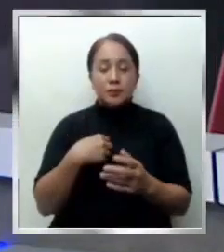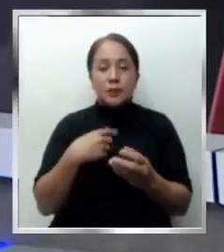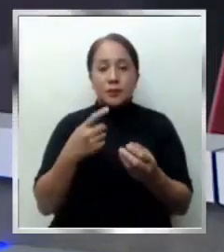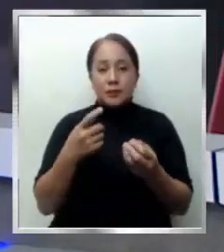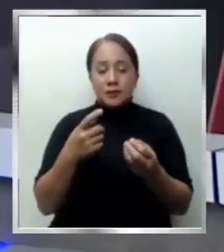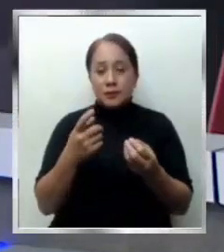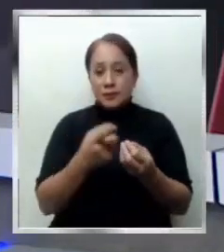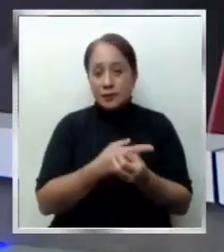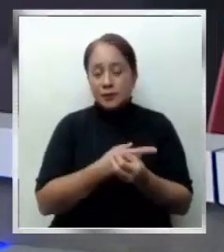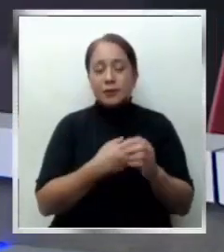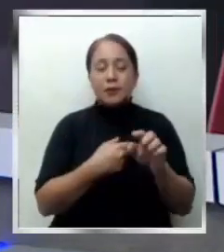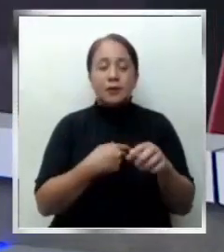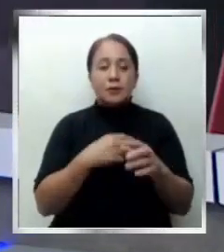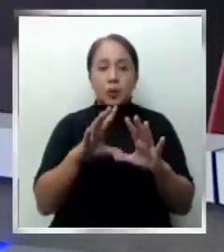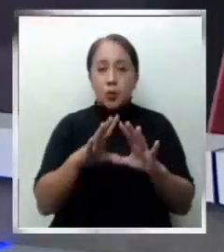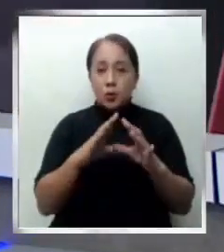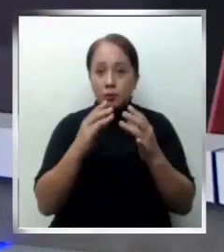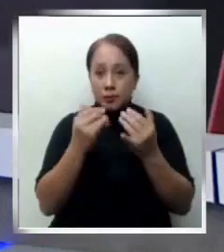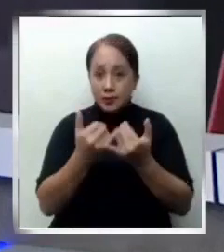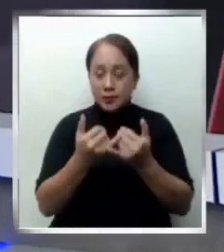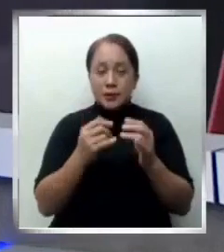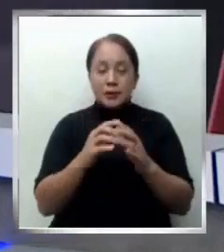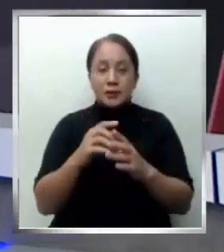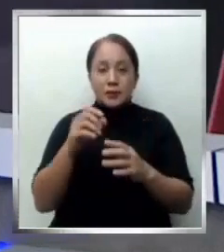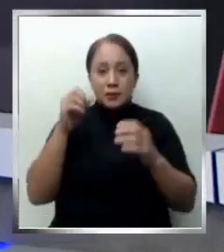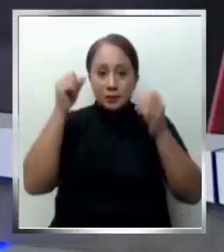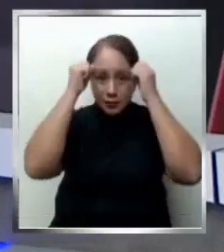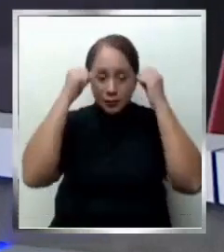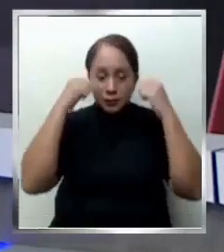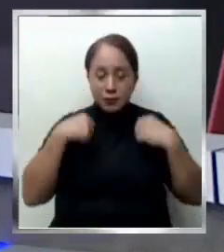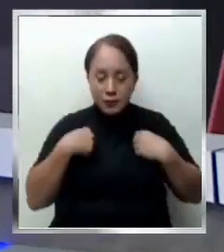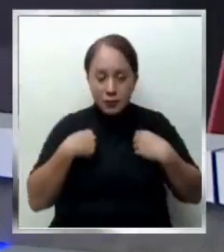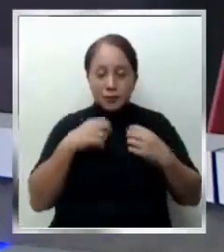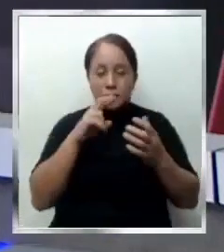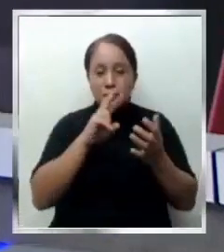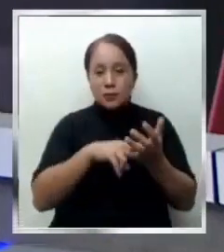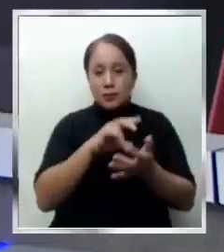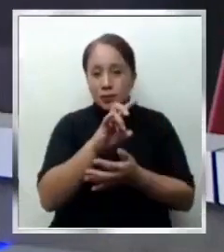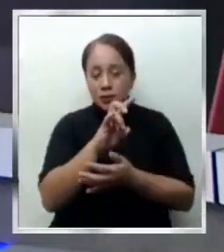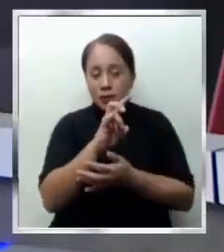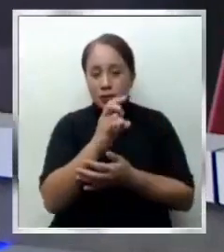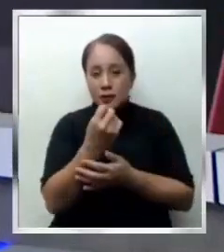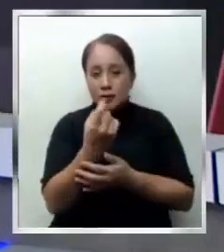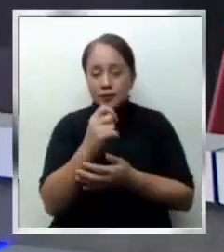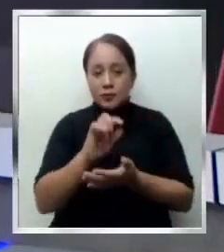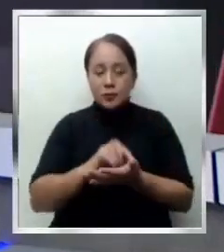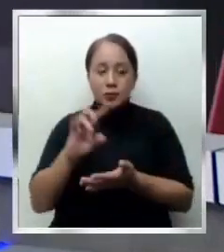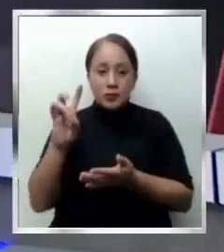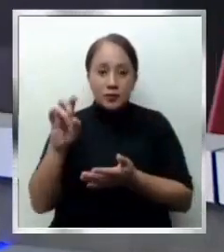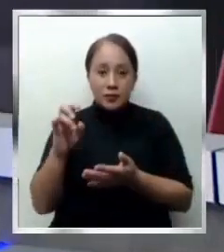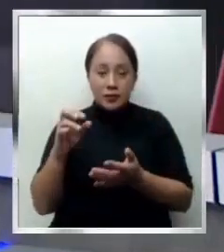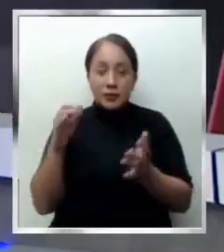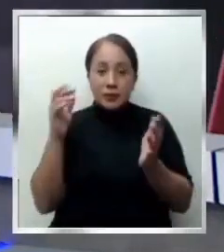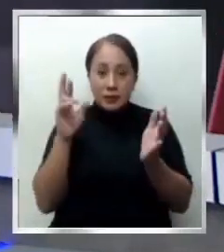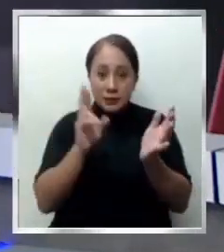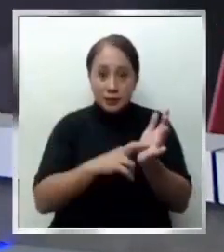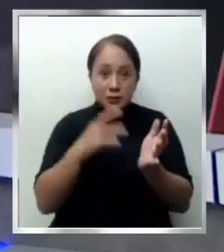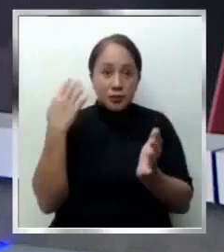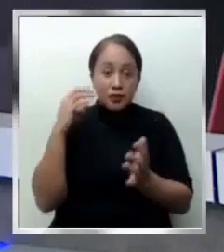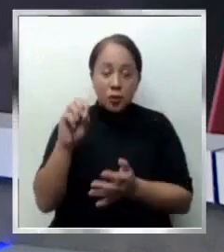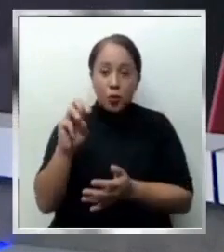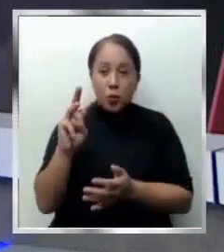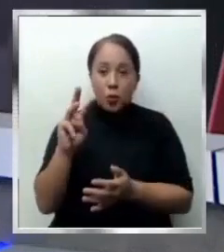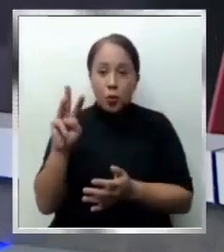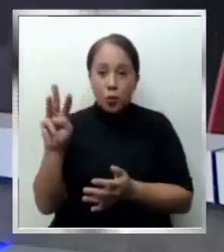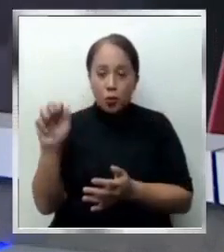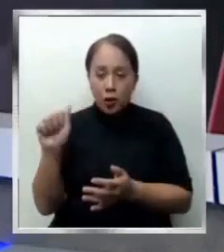Arabia mula 2015 hanggang 2017. Kabilang dyan, yung mga dati nang nagparehistro sa OWA, bagay na pahirap